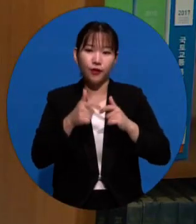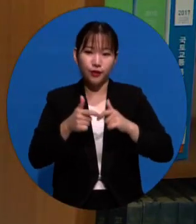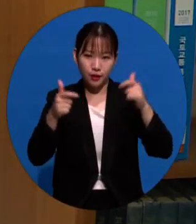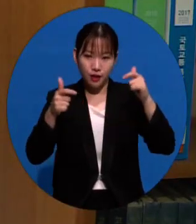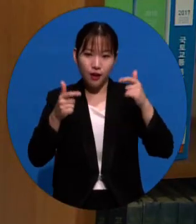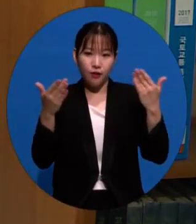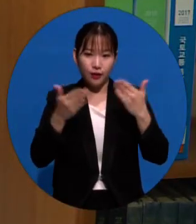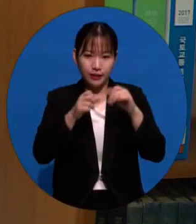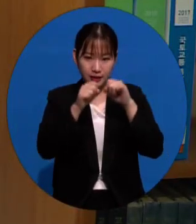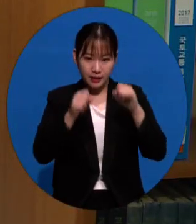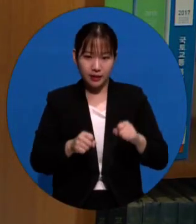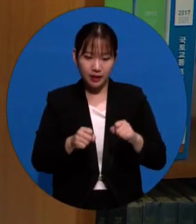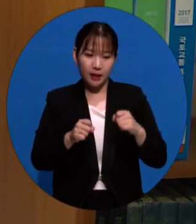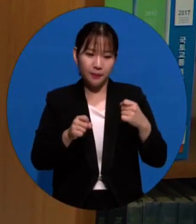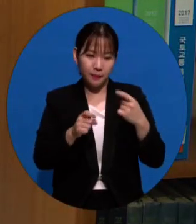통해 업무 시스템을 정비해 나가기로 했습니다